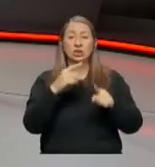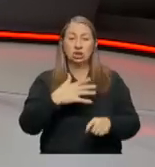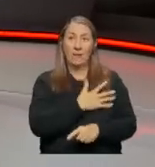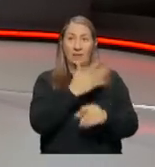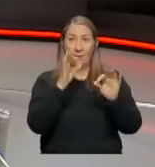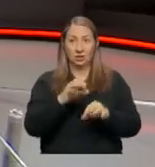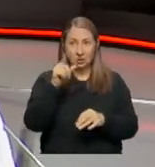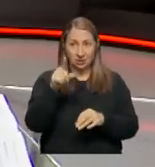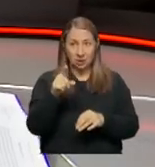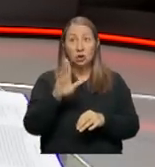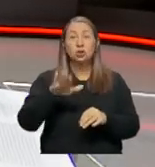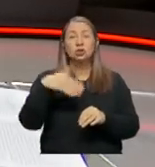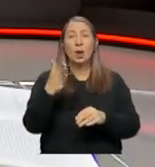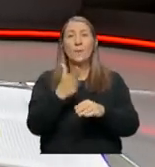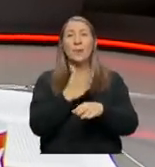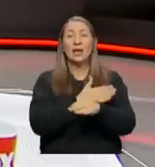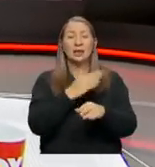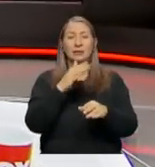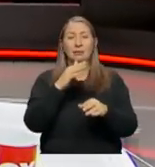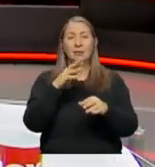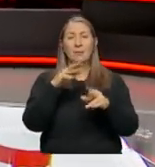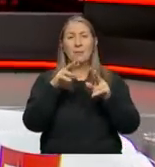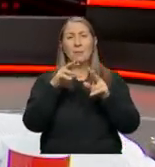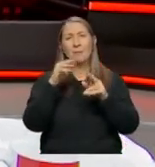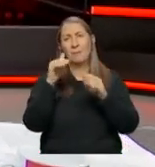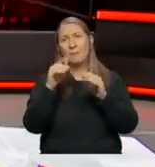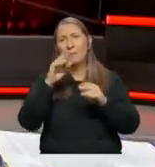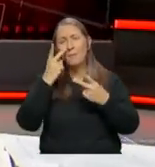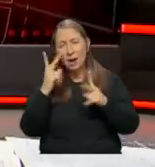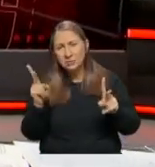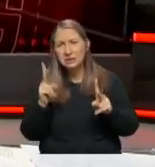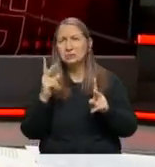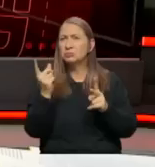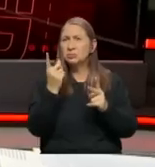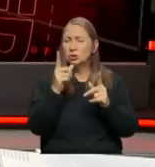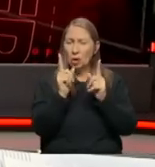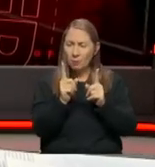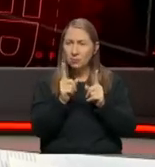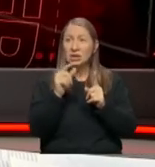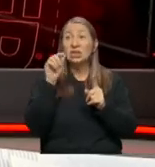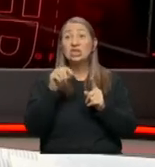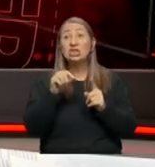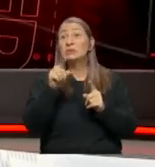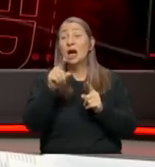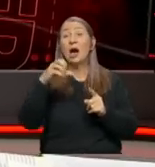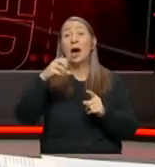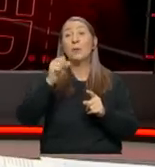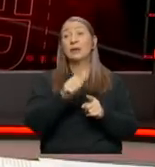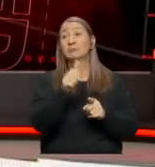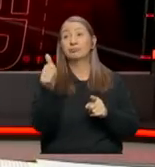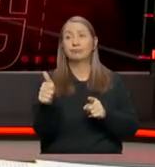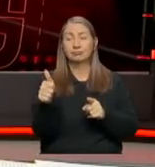CHP'de başladı. Sonra Memleket Partisi'ne geçti. Arada bir bağımsız falan bir şey galiba bir dönem. Şimdi de AK